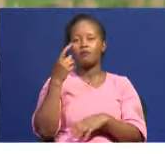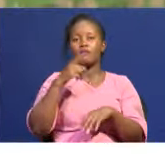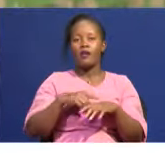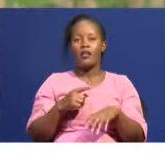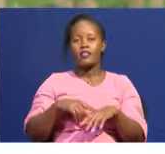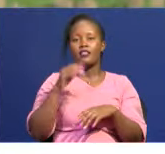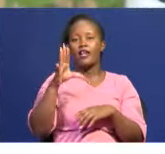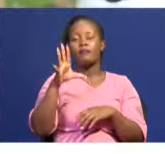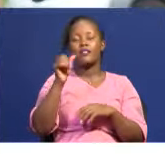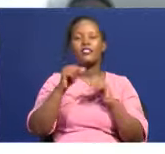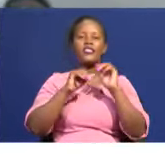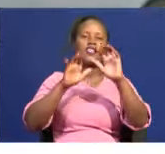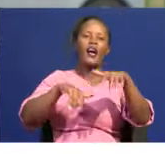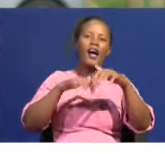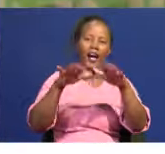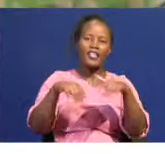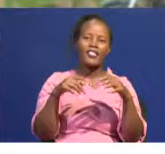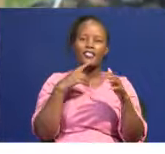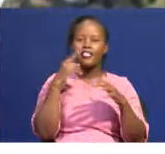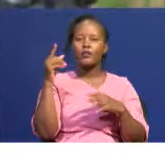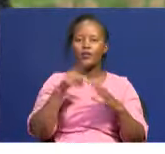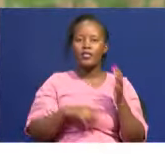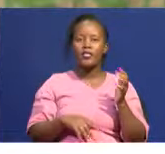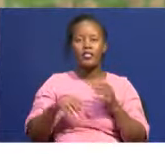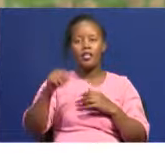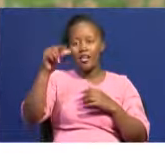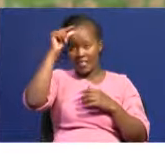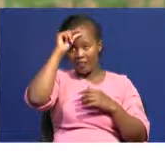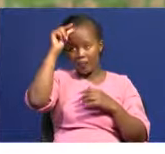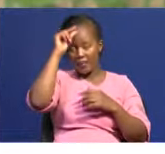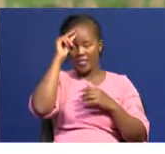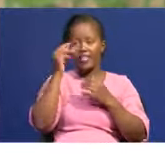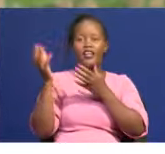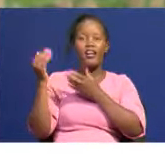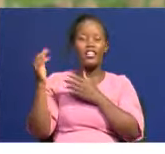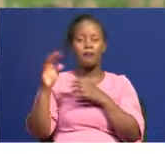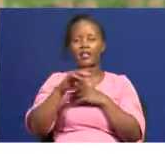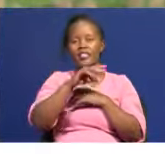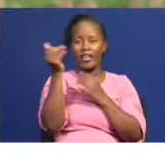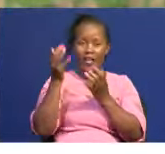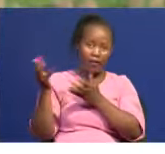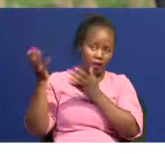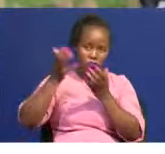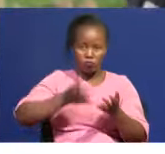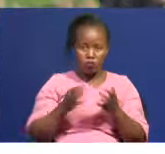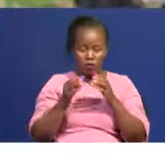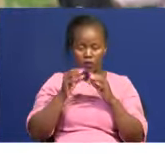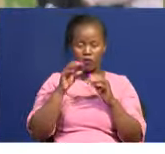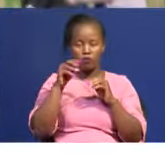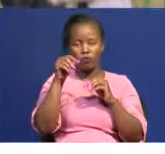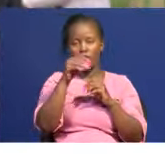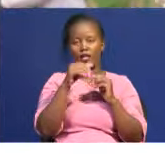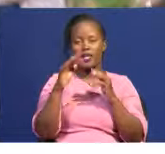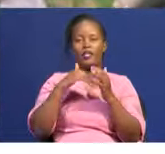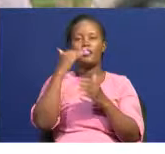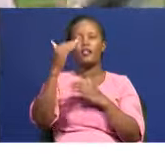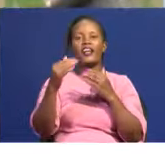Linturi ameshikilia kuwa serikali inatarajia shehena nyingine ya mbolea wiki ijayo. Abdiaziz Hashim, Darubini.